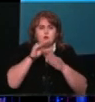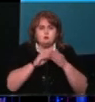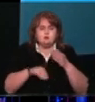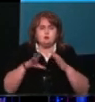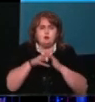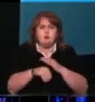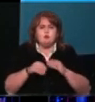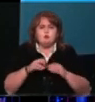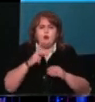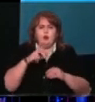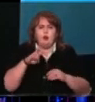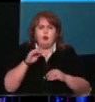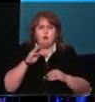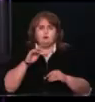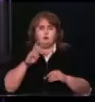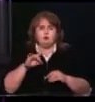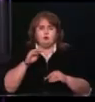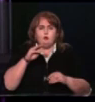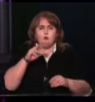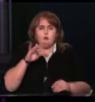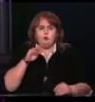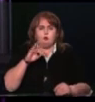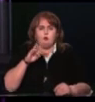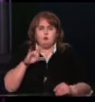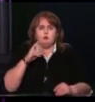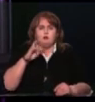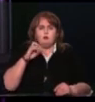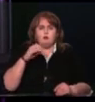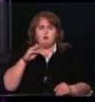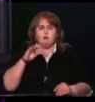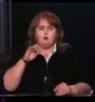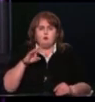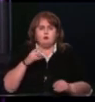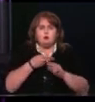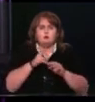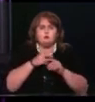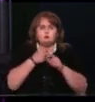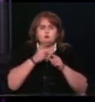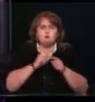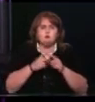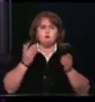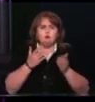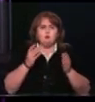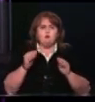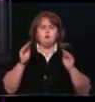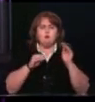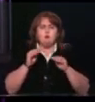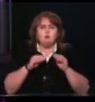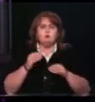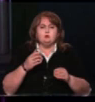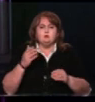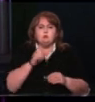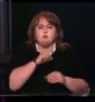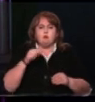атома электроны, то протоны и нейтроны, очевидно, это частицы, которые входят в состав самого